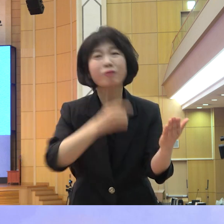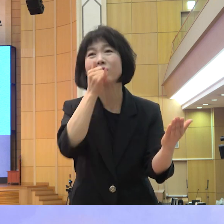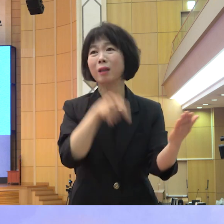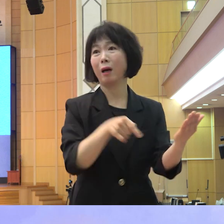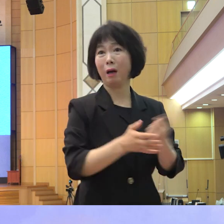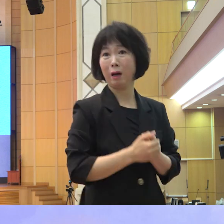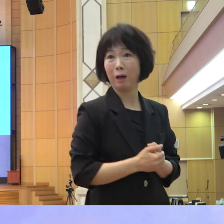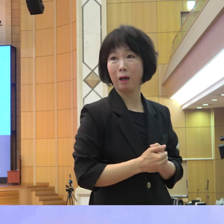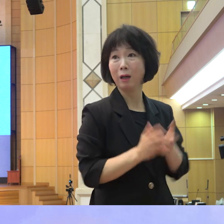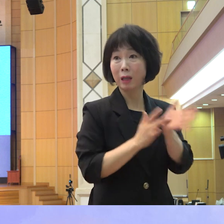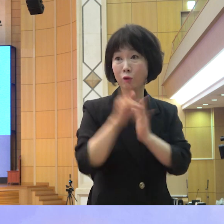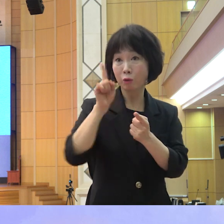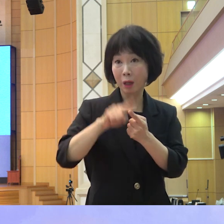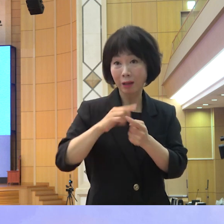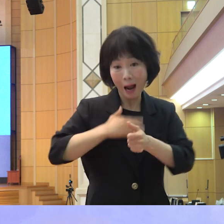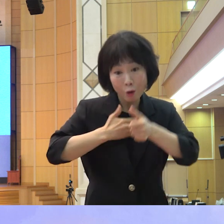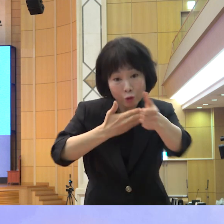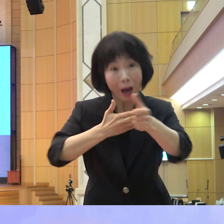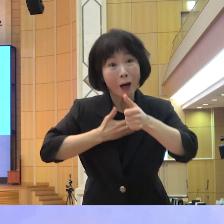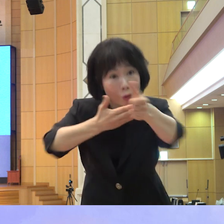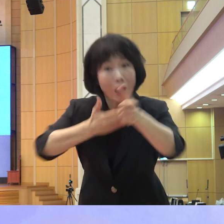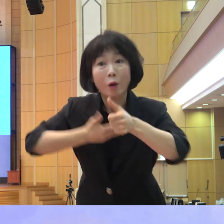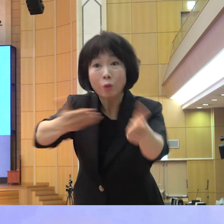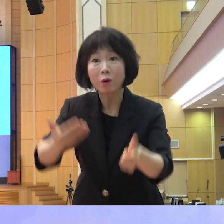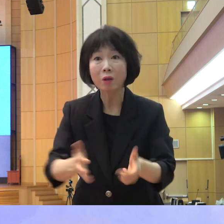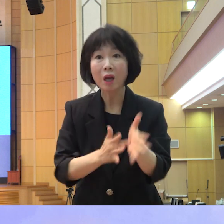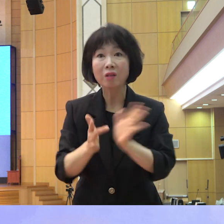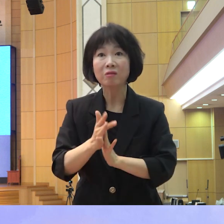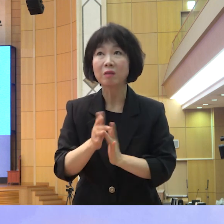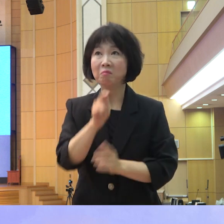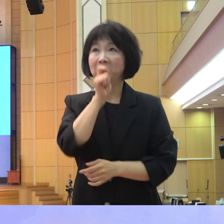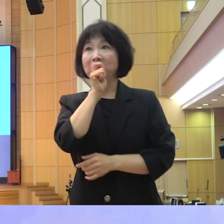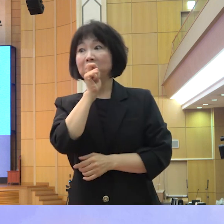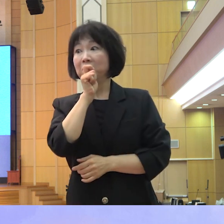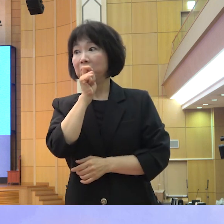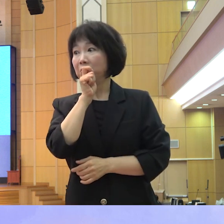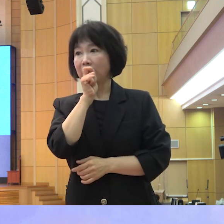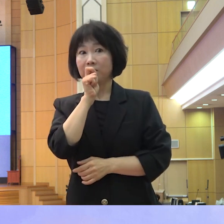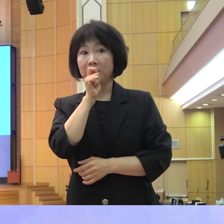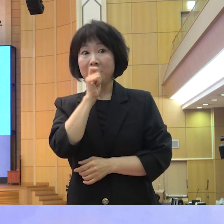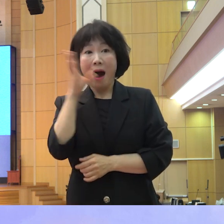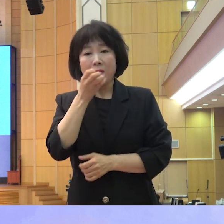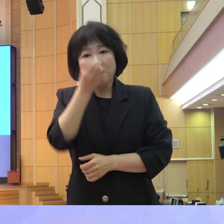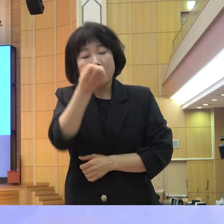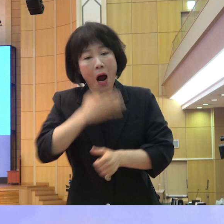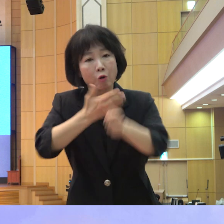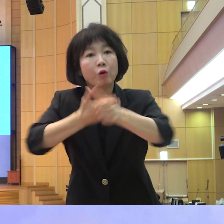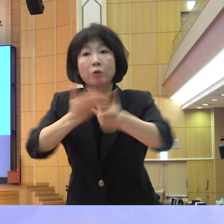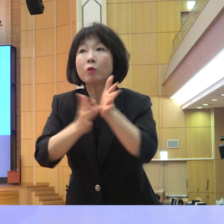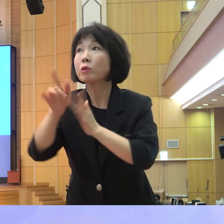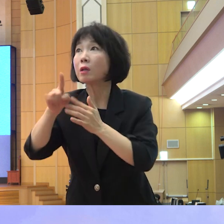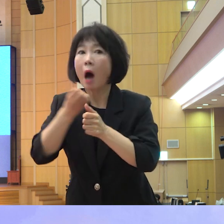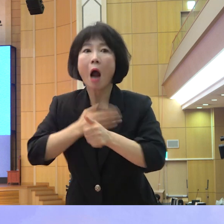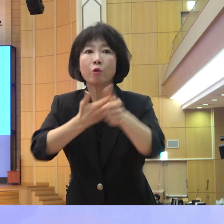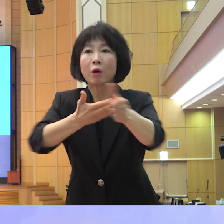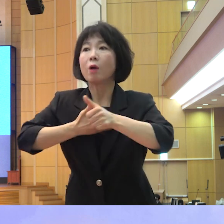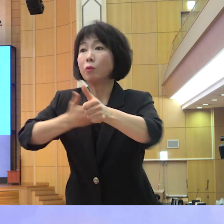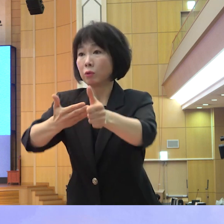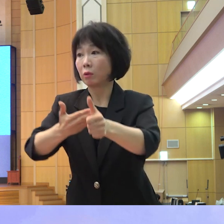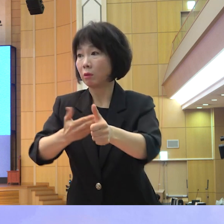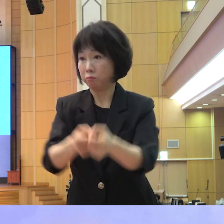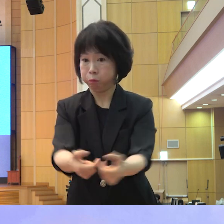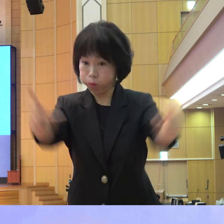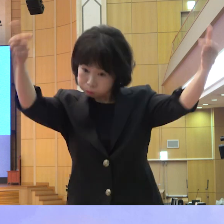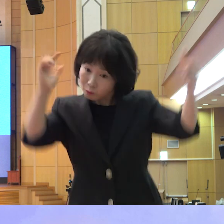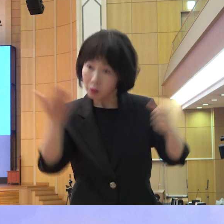붙이시고 또 예수님에 대해서도 알려주시고, 이런 것처럼 아이들을 가르쳐야 된다는 거예요.